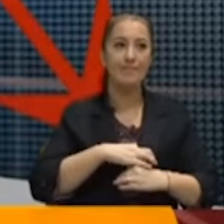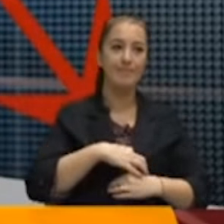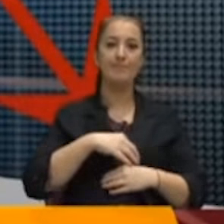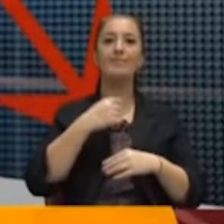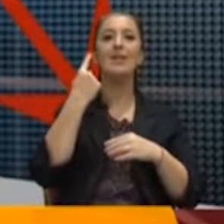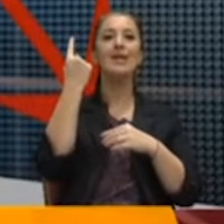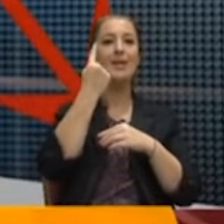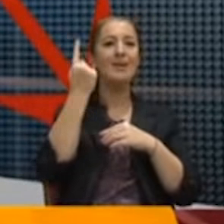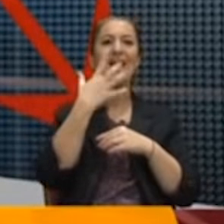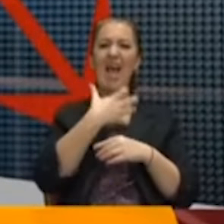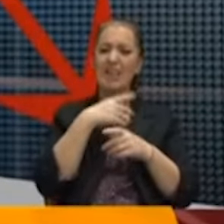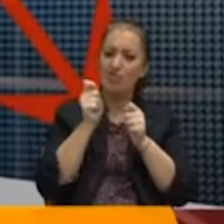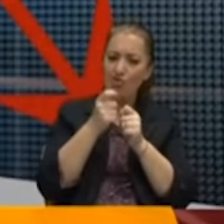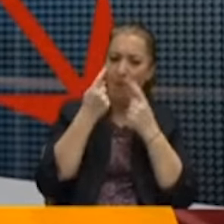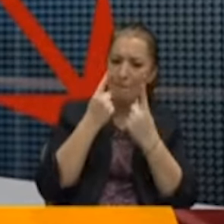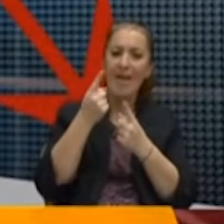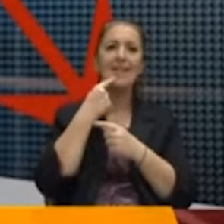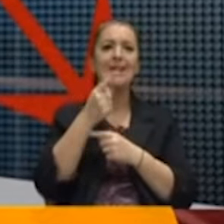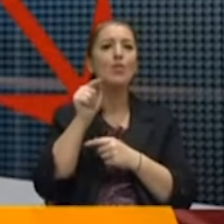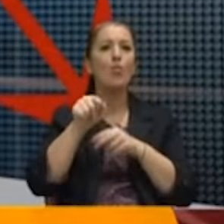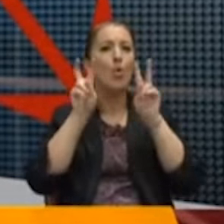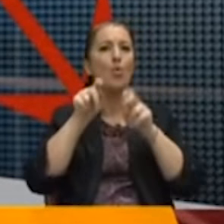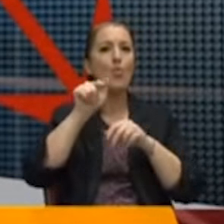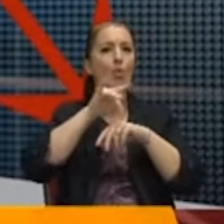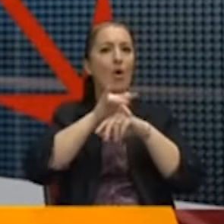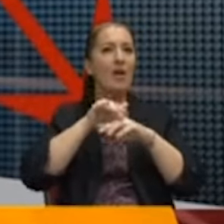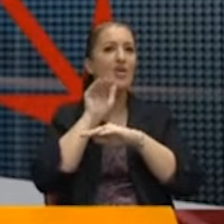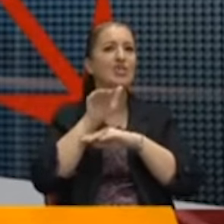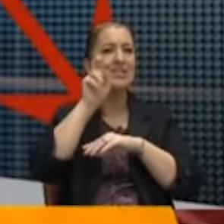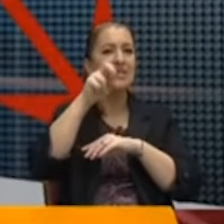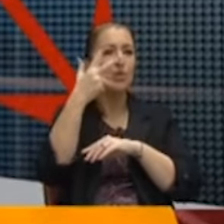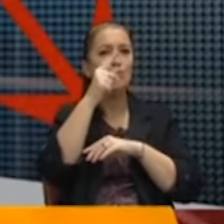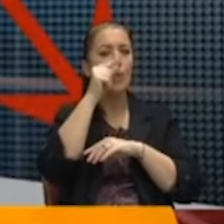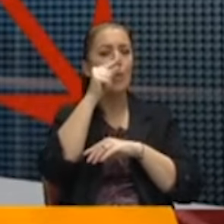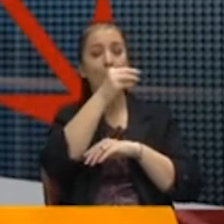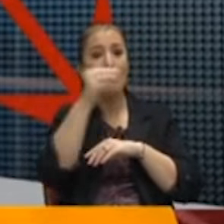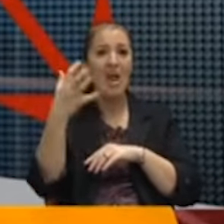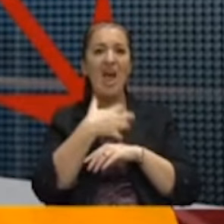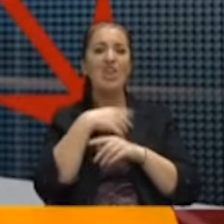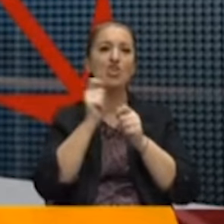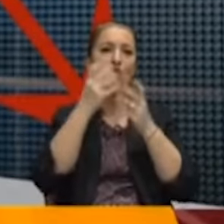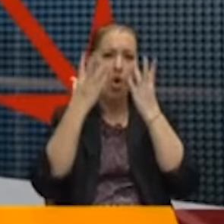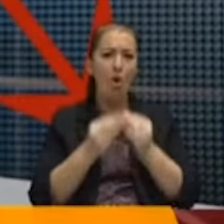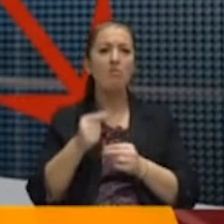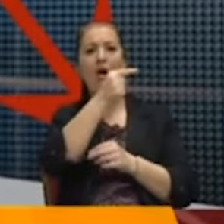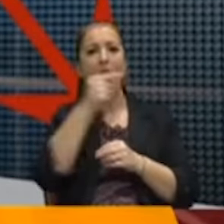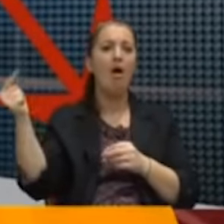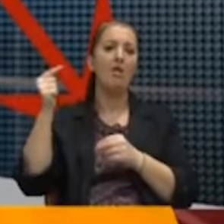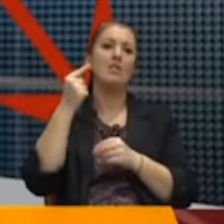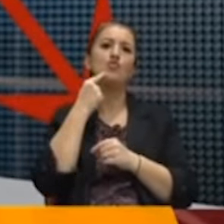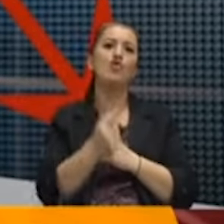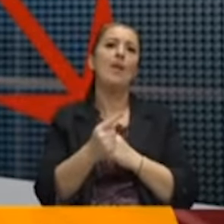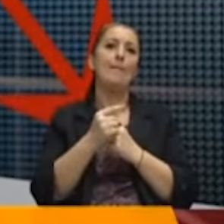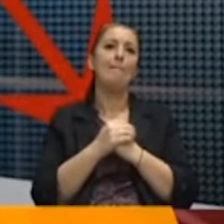Birilerinin kendi işine bak dediği bu konuların bu ülkede yaşayan 83 milyonun kendi işi olduğunu da altını çizelim.